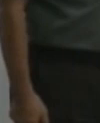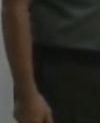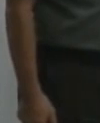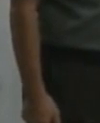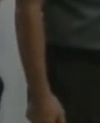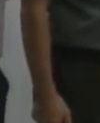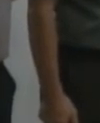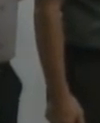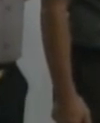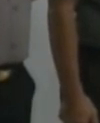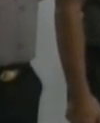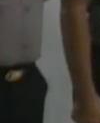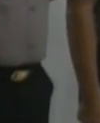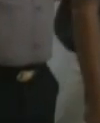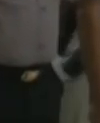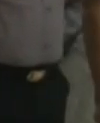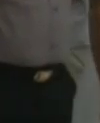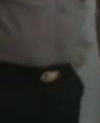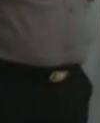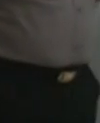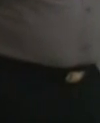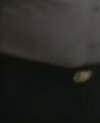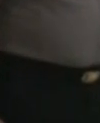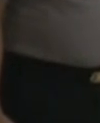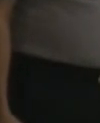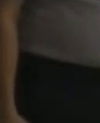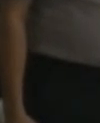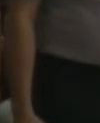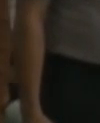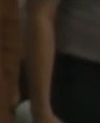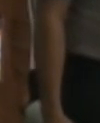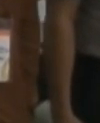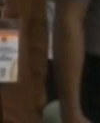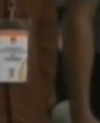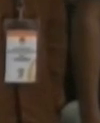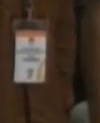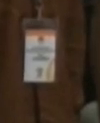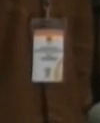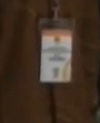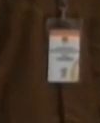KYT Hai semuanya aku kamu dia